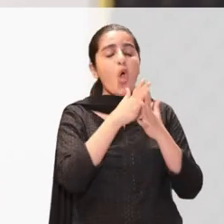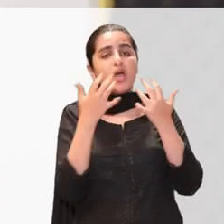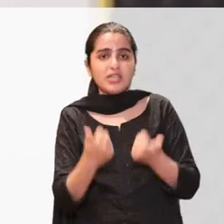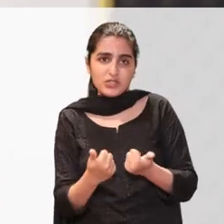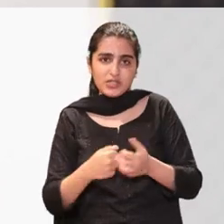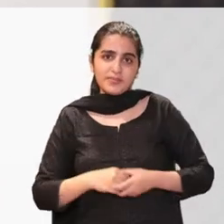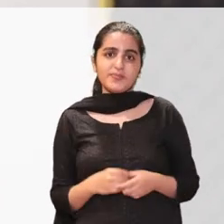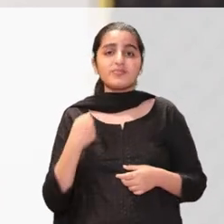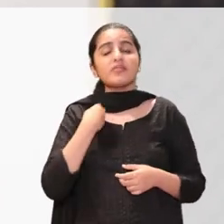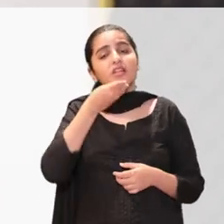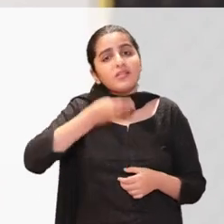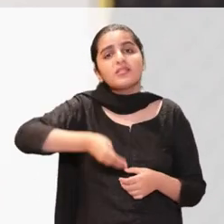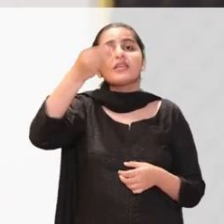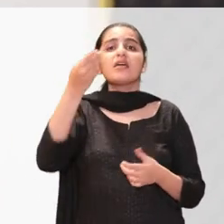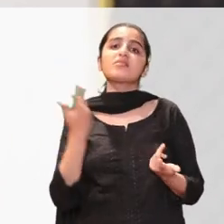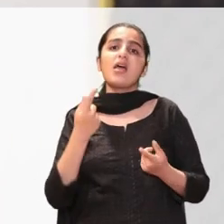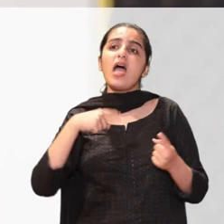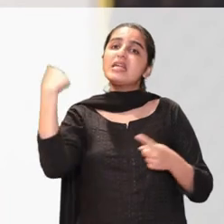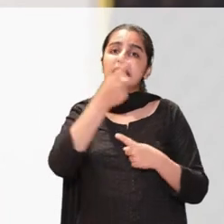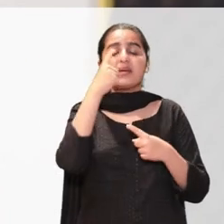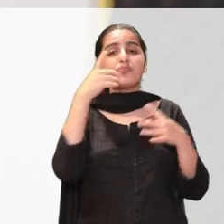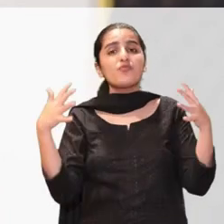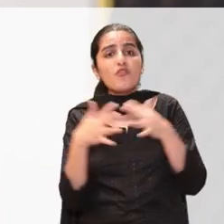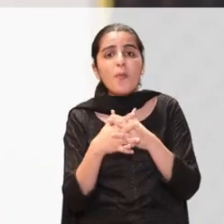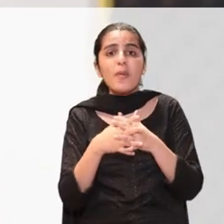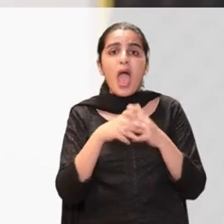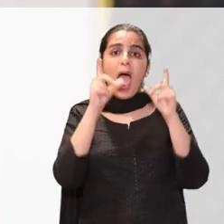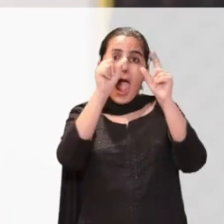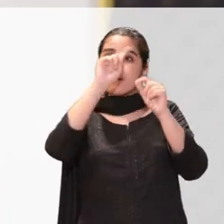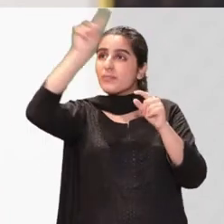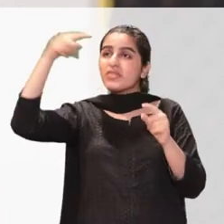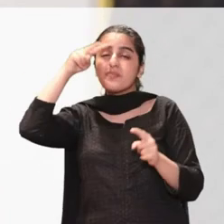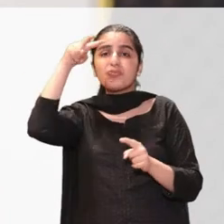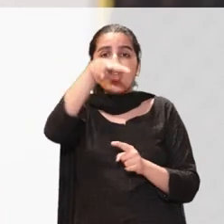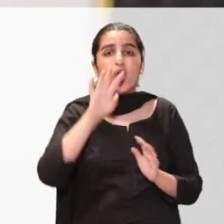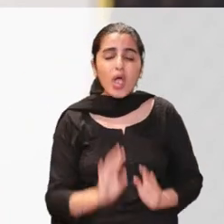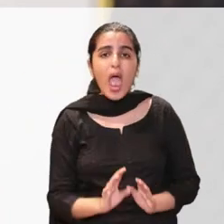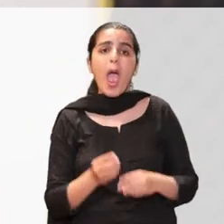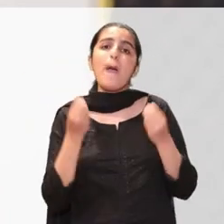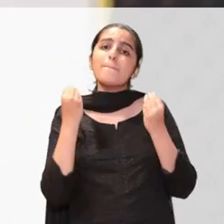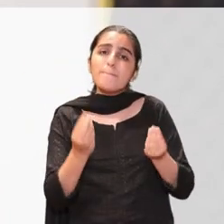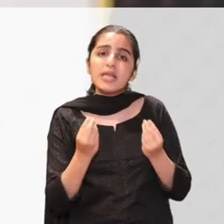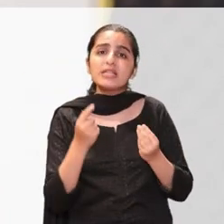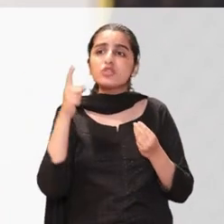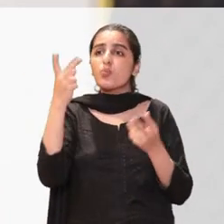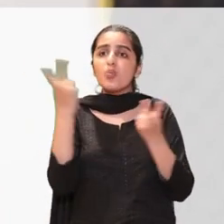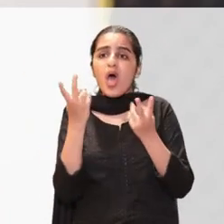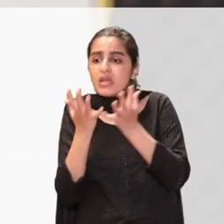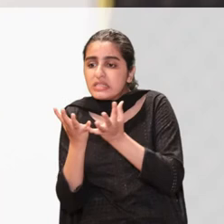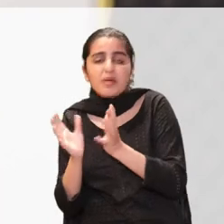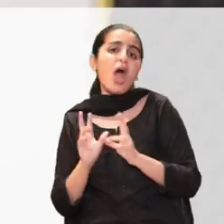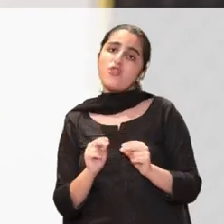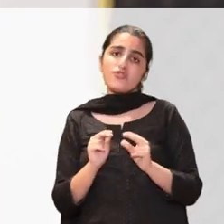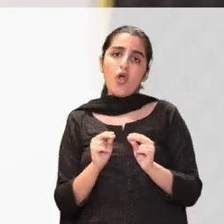30 कंट्रीज व्हेयर यू अरे नॉट एश्योर पीस यू अरे नॉट मॉडल यू नॉट एंटरटेनर यूअर विमेन एंड यू